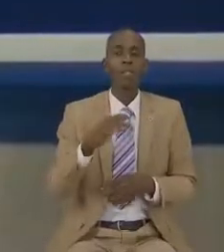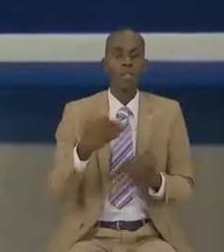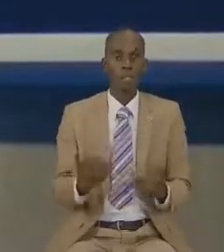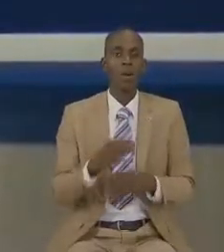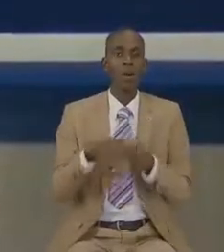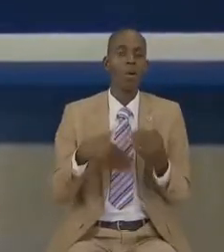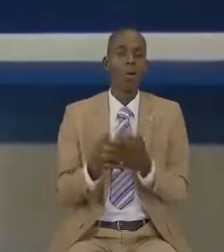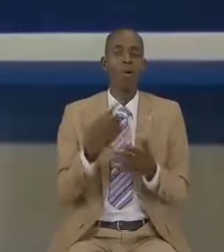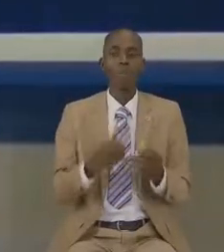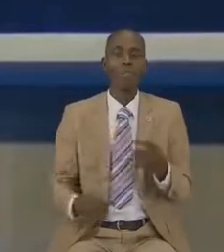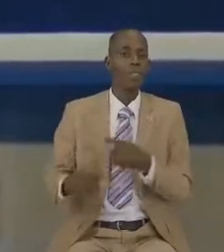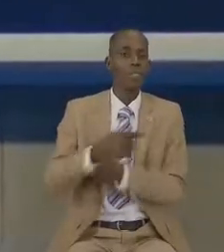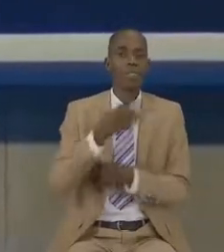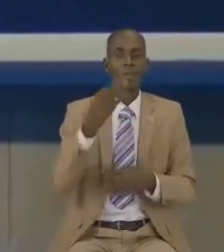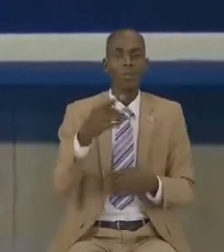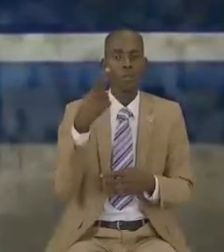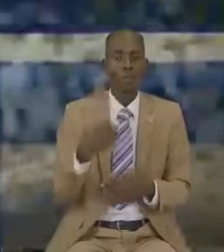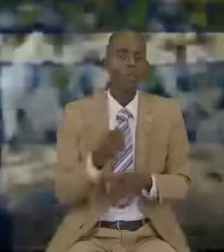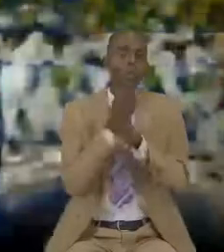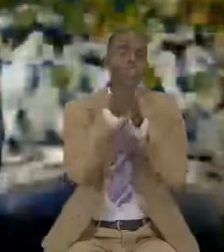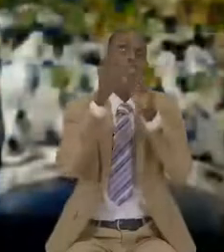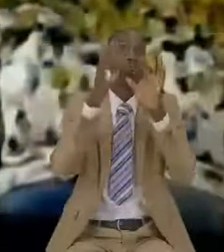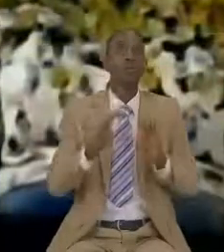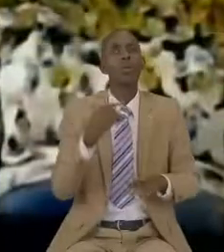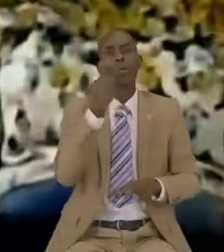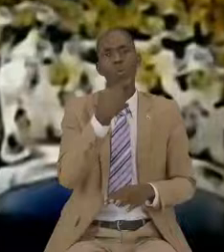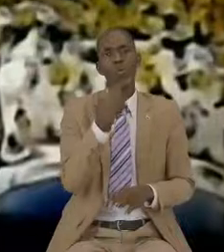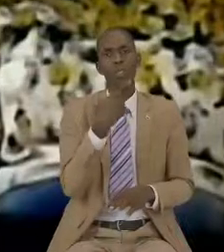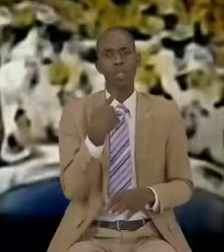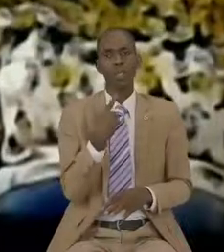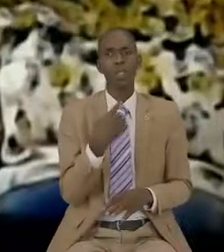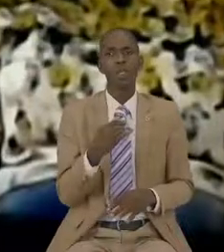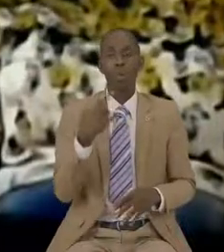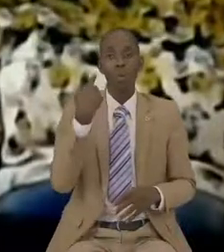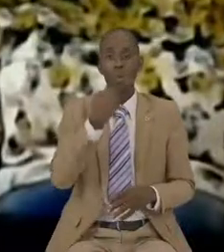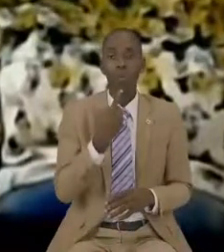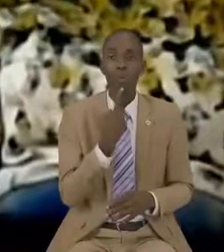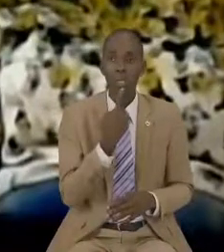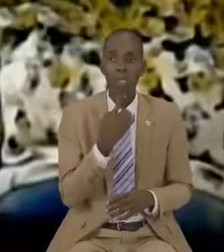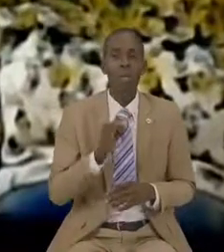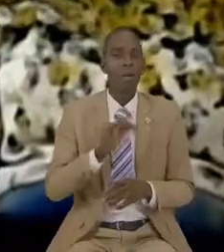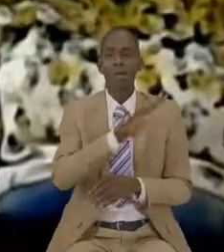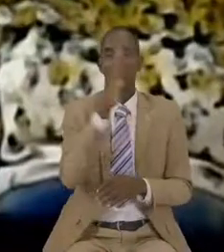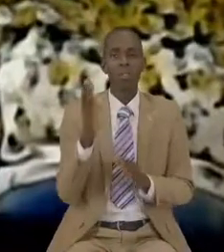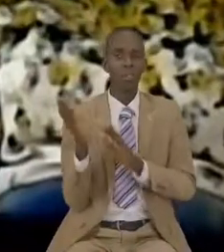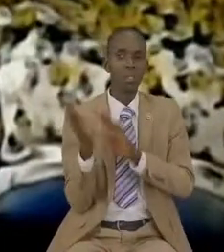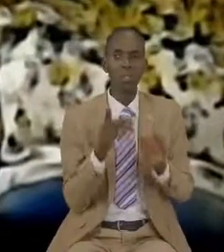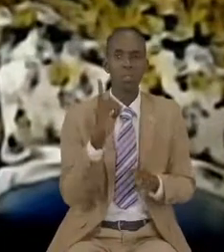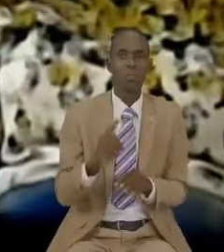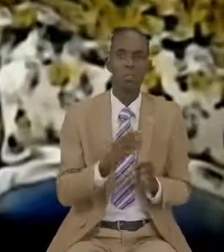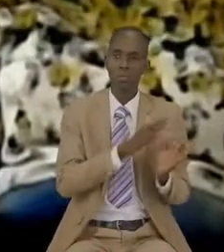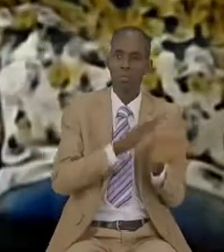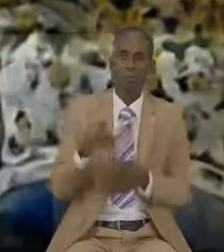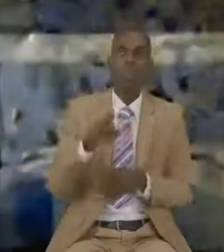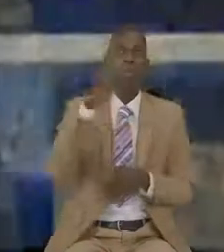tous les jours du Sauveur. Qu'elle dit, je ne vais pas t'abandonner, je ne vais pas te délaisser. Il sera